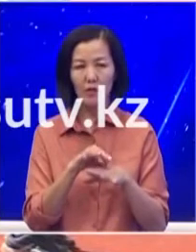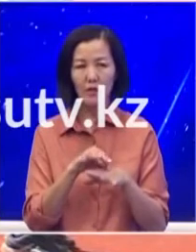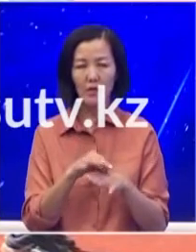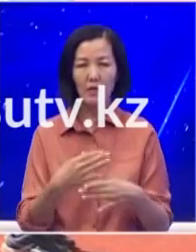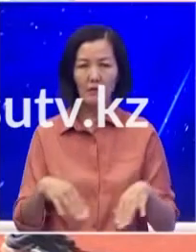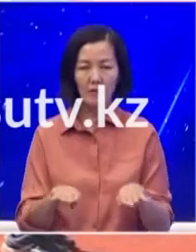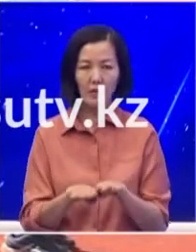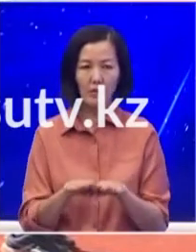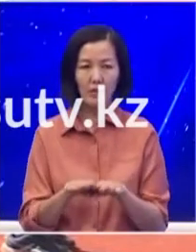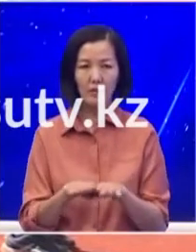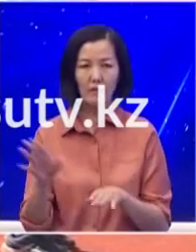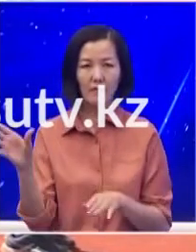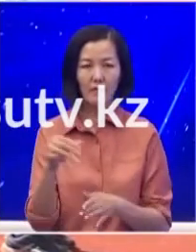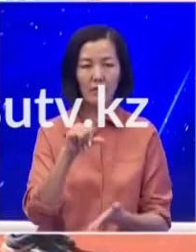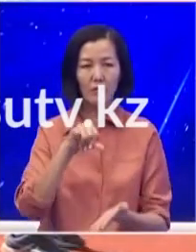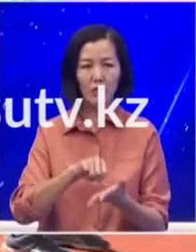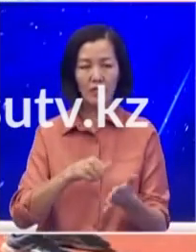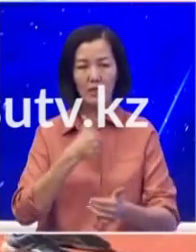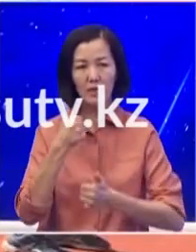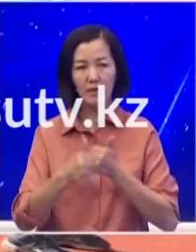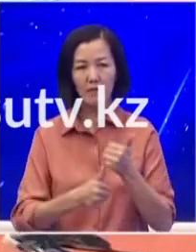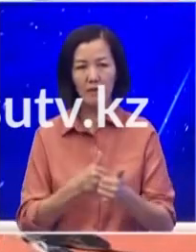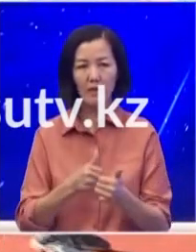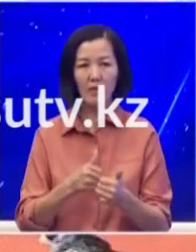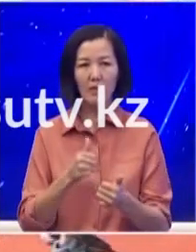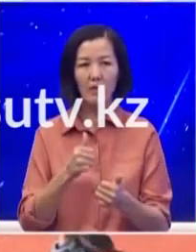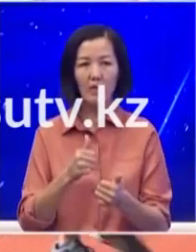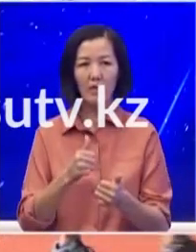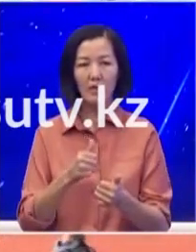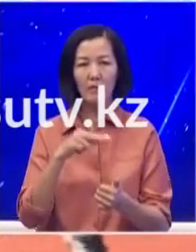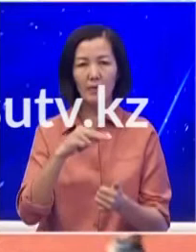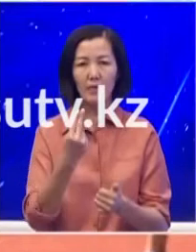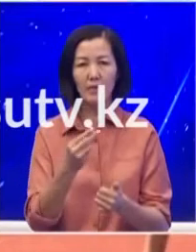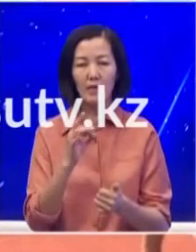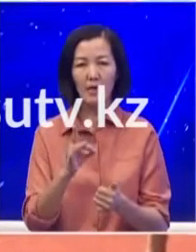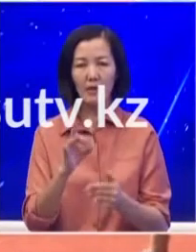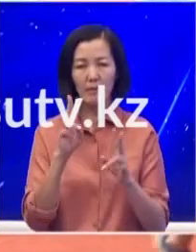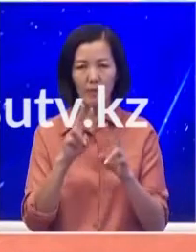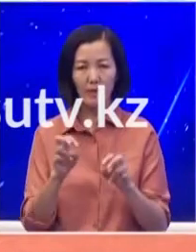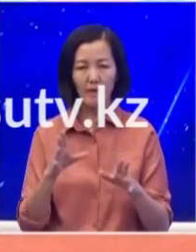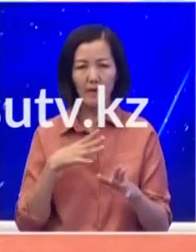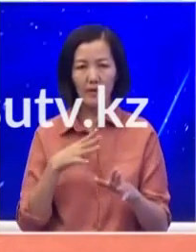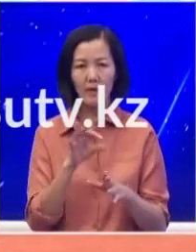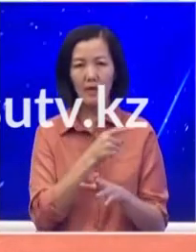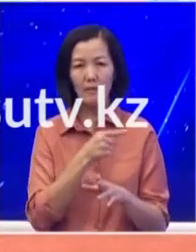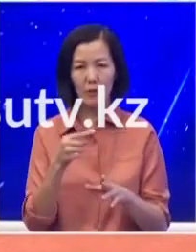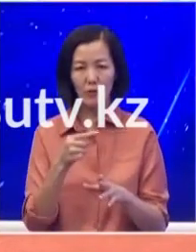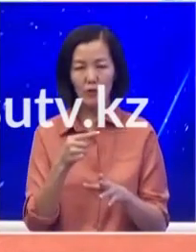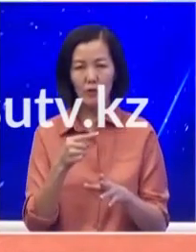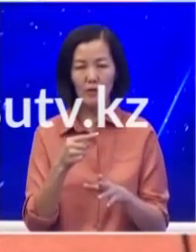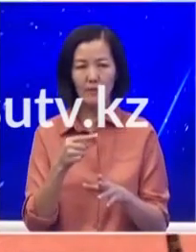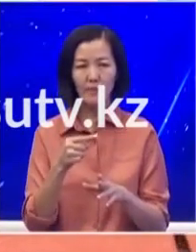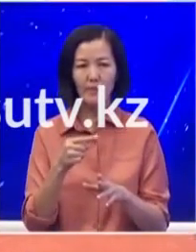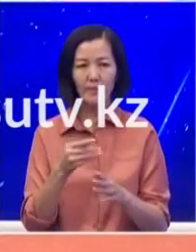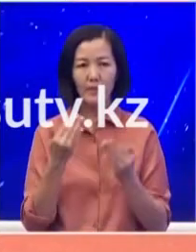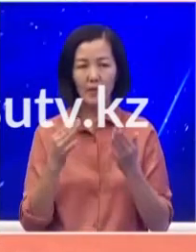Также все участники соревнований имеют справки ПЦР или же вакцинация. Без